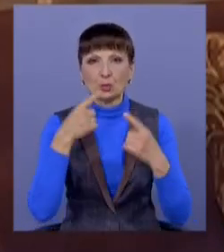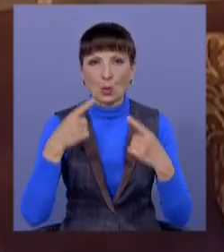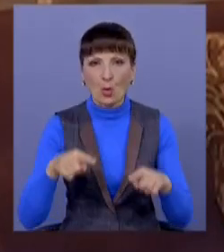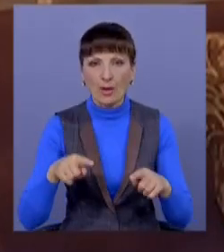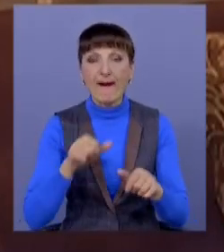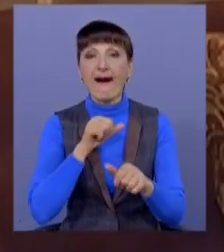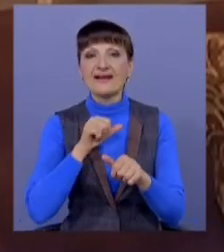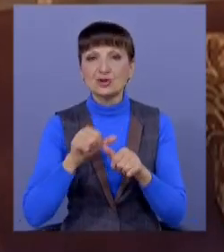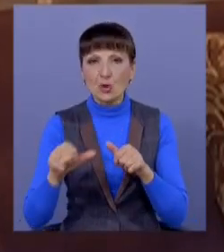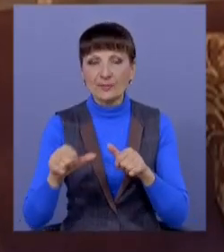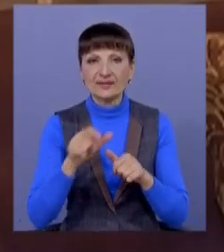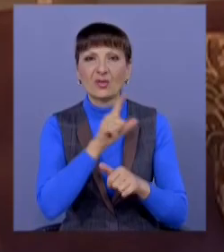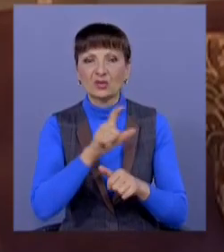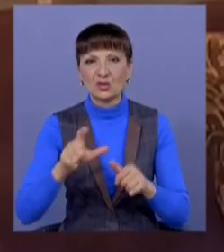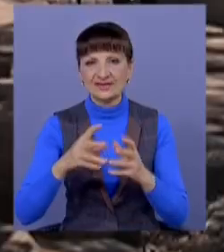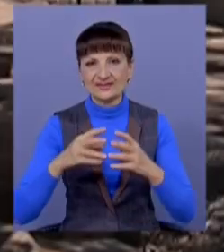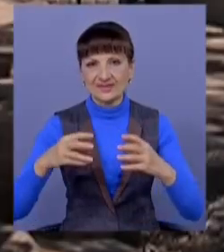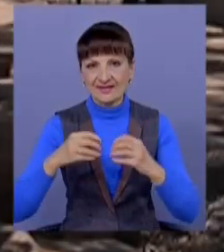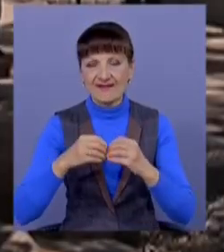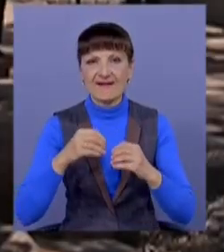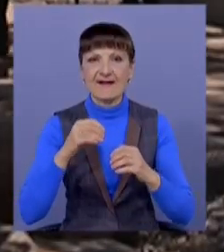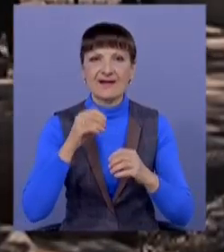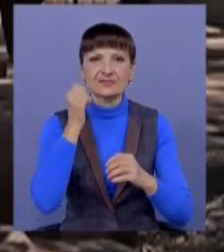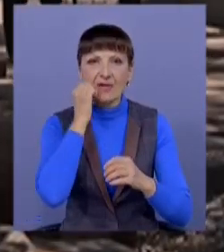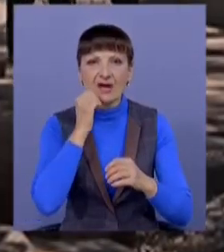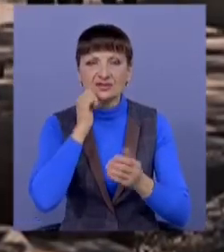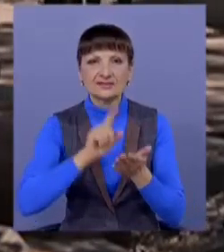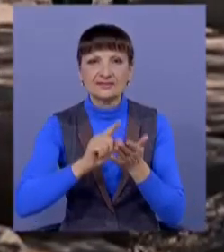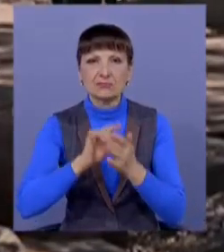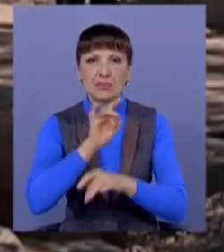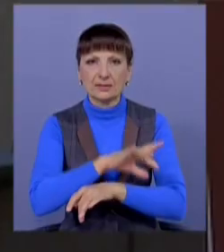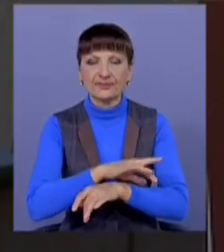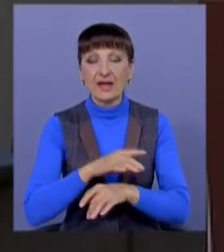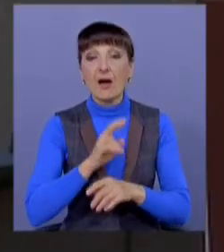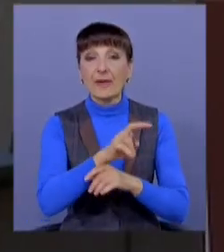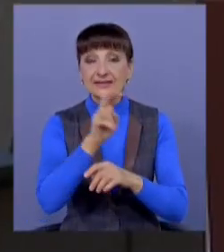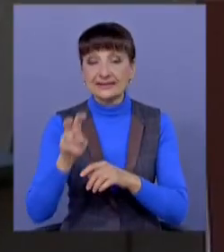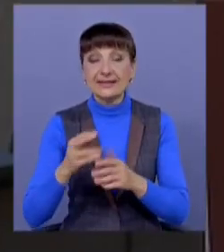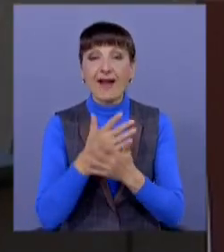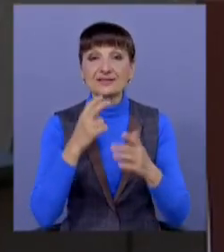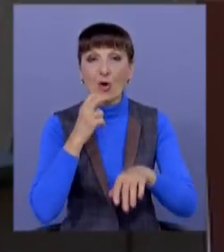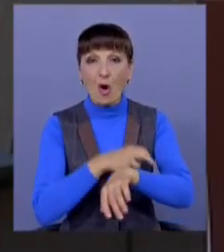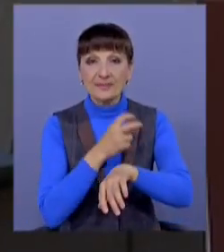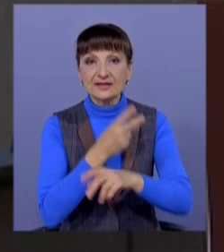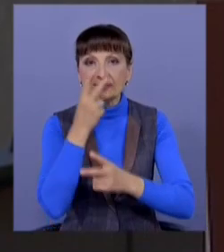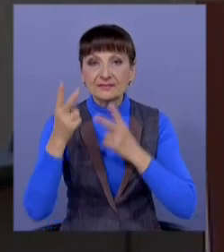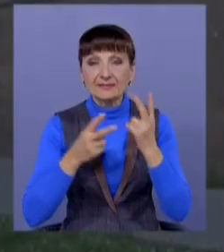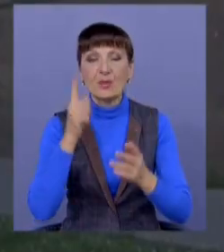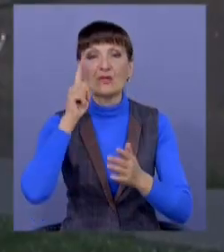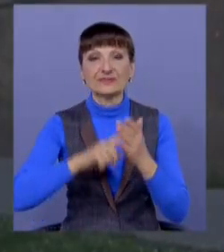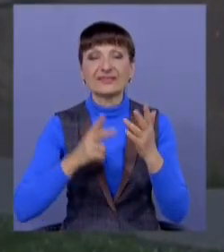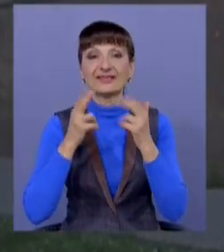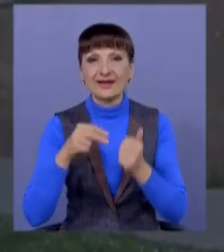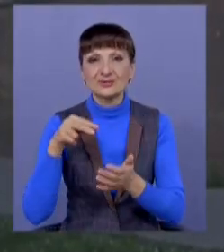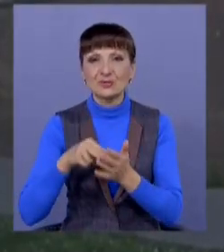особенно уязвимым слоям населения. Посетив несколько далеко не социальных аптек и проведя анализ, мы убедились, цены там намного